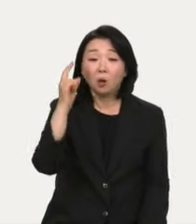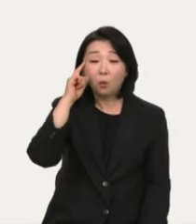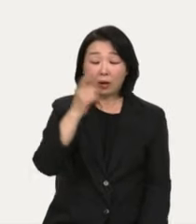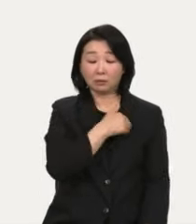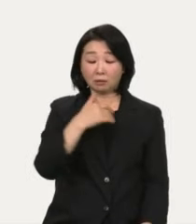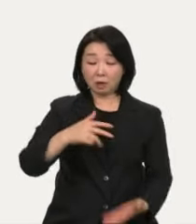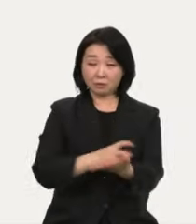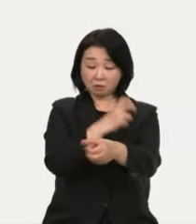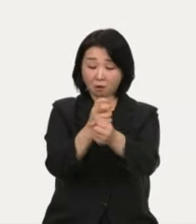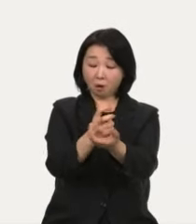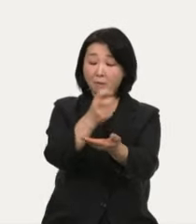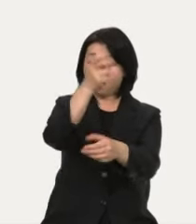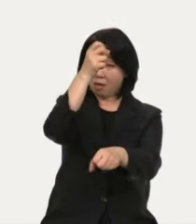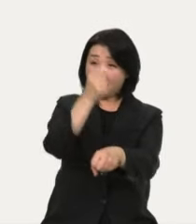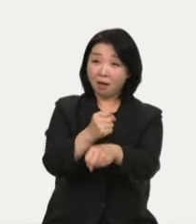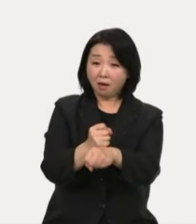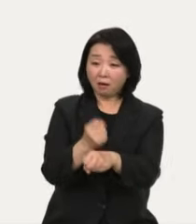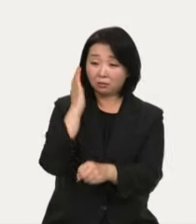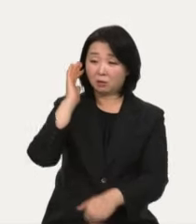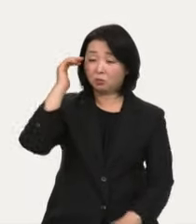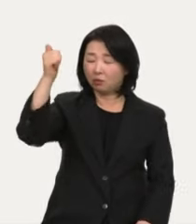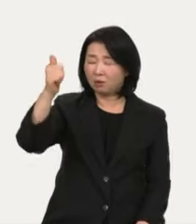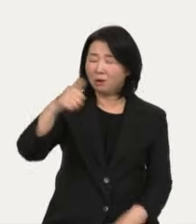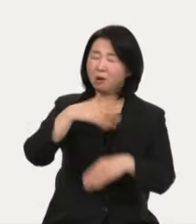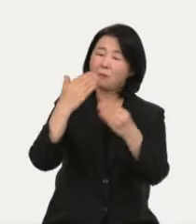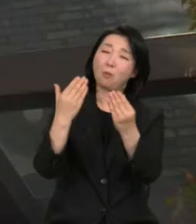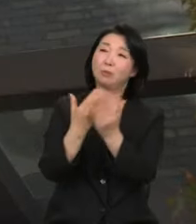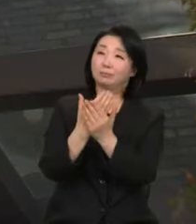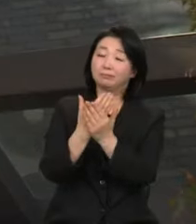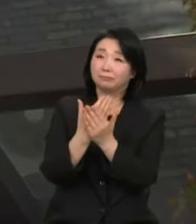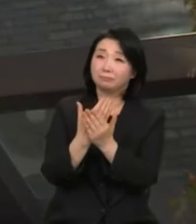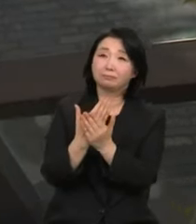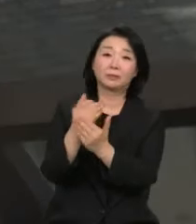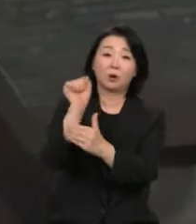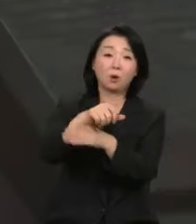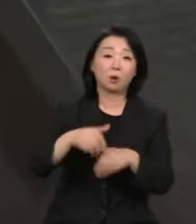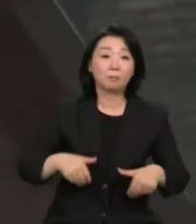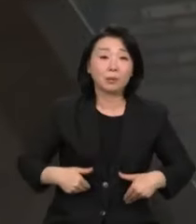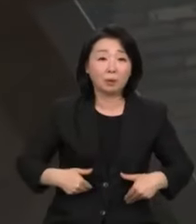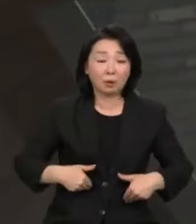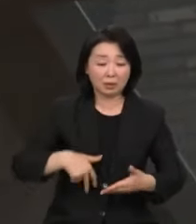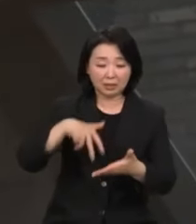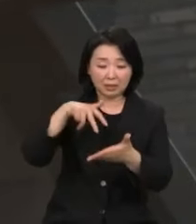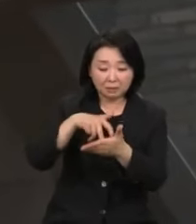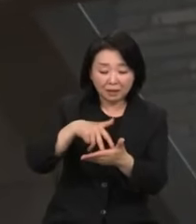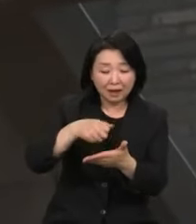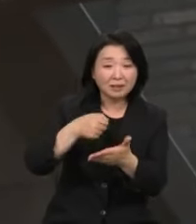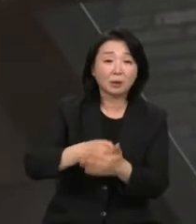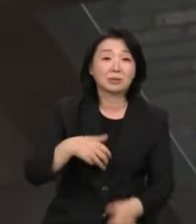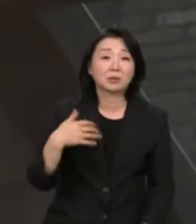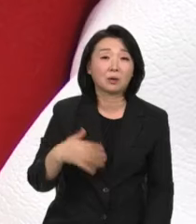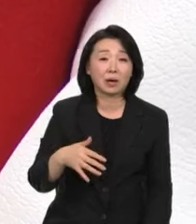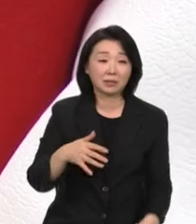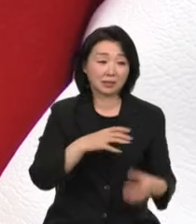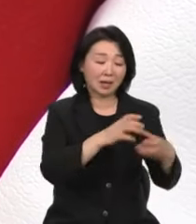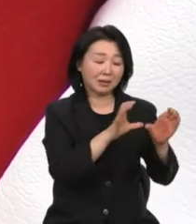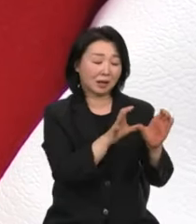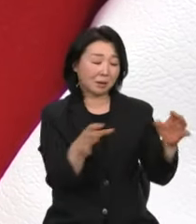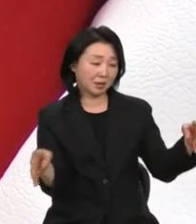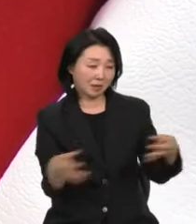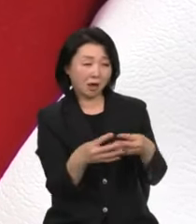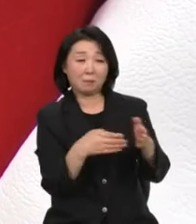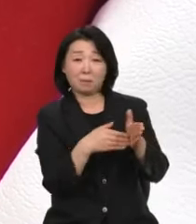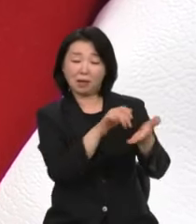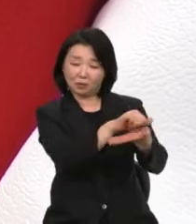받으면 된다며 대통령실의 전향적인 자세를 요구했습니다. 입장을 정하지 못한 의원들 가운데선 야당과 타협을 전제로